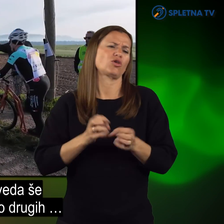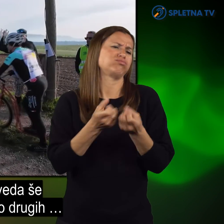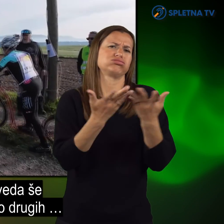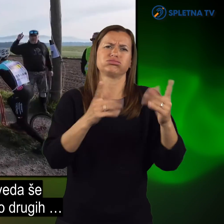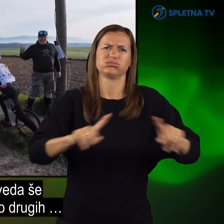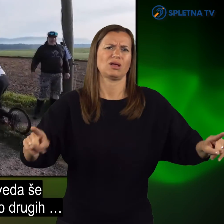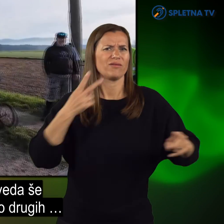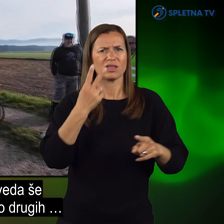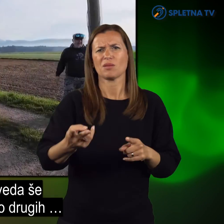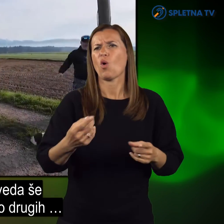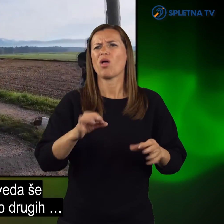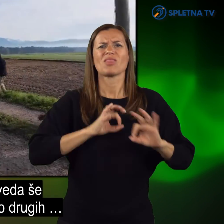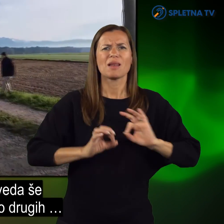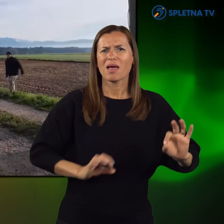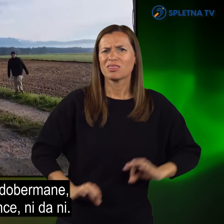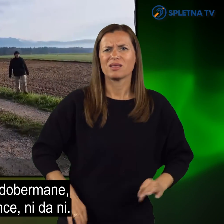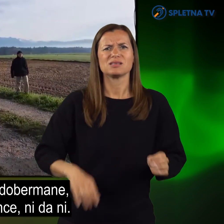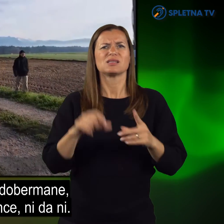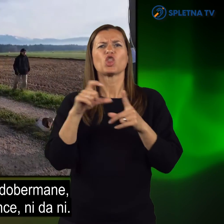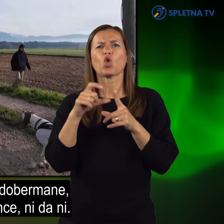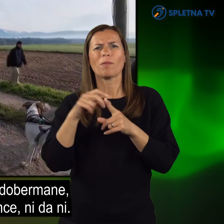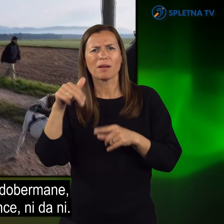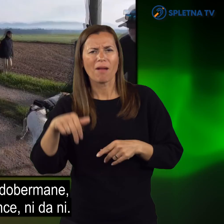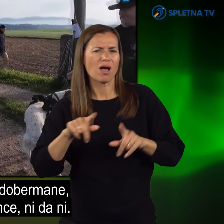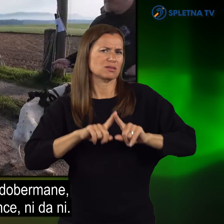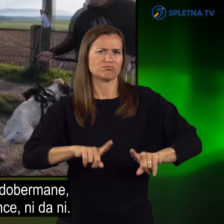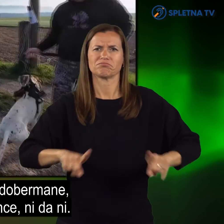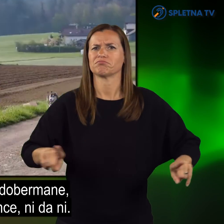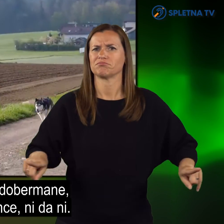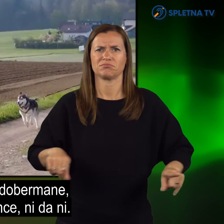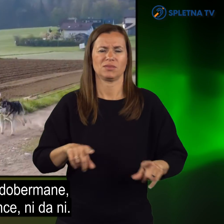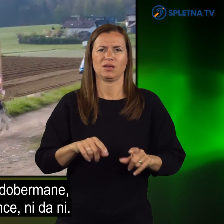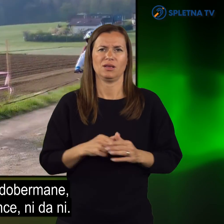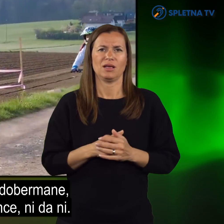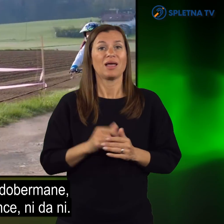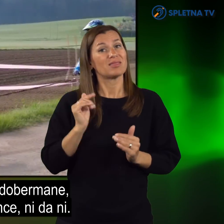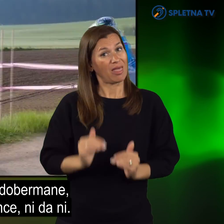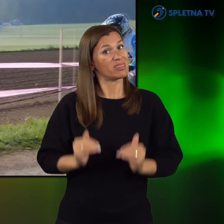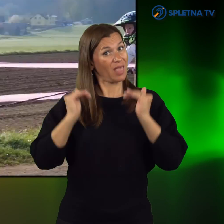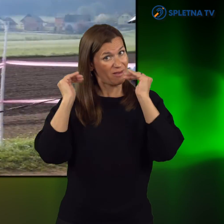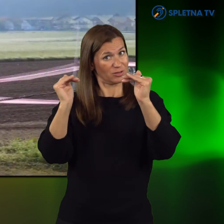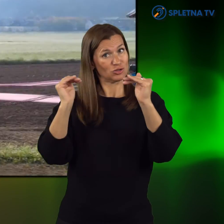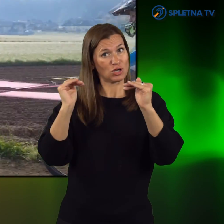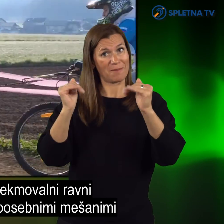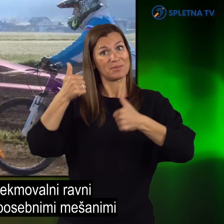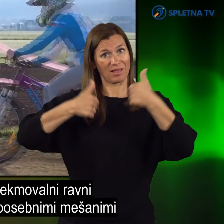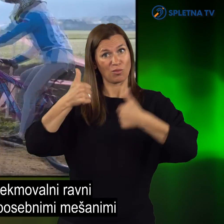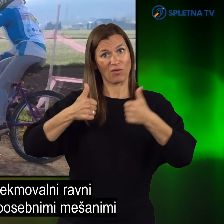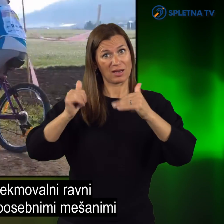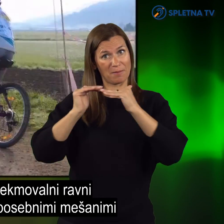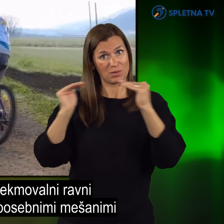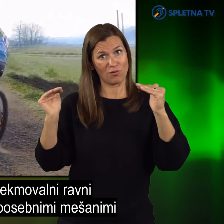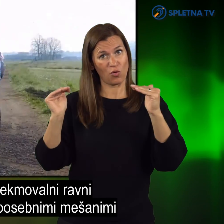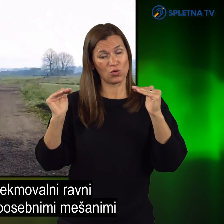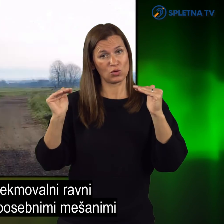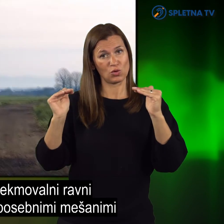seveda še nešteto drugih, vidimo dobermane, dalmatince, ni da ni. Zdaj na najvišjem